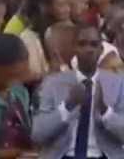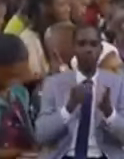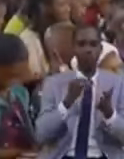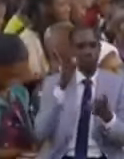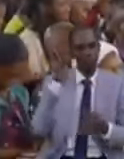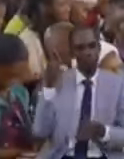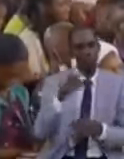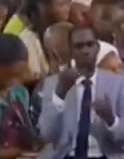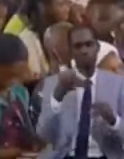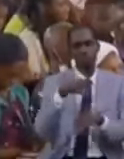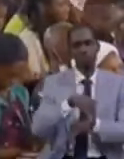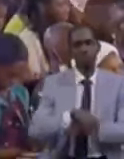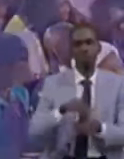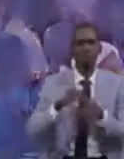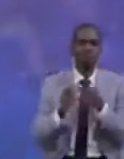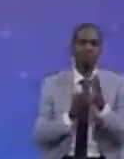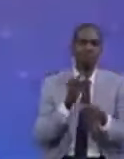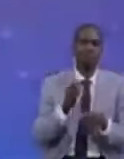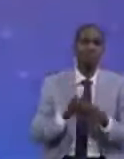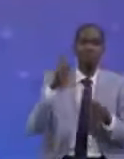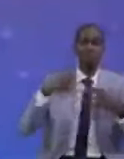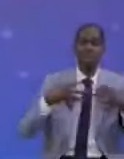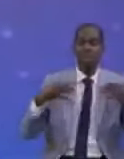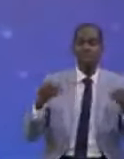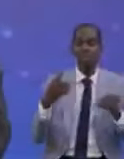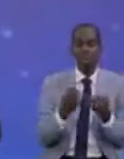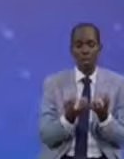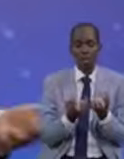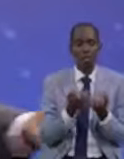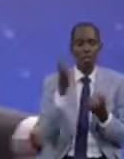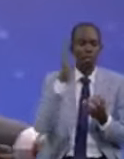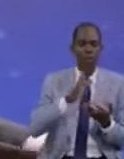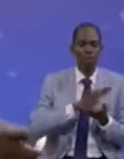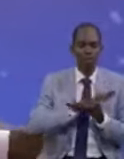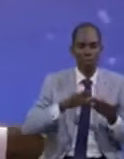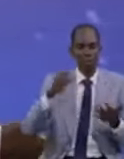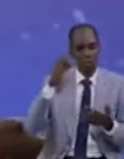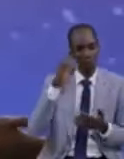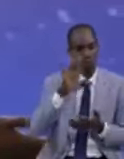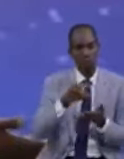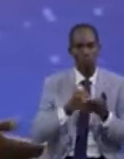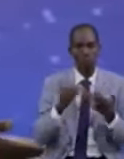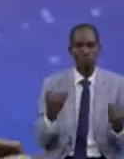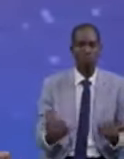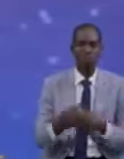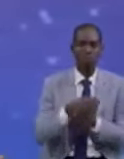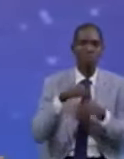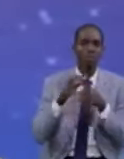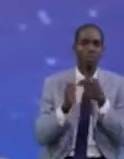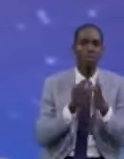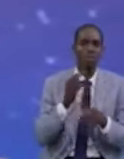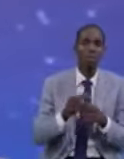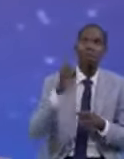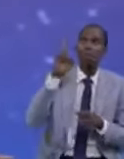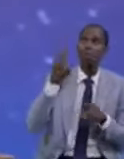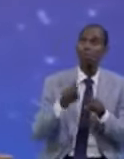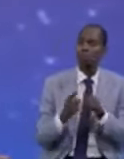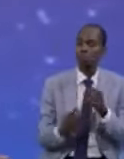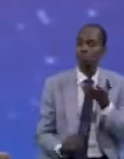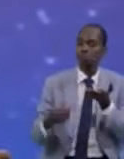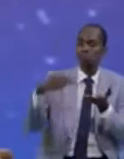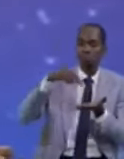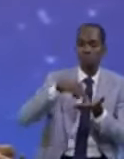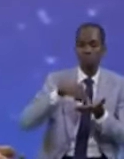les lépreux il le fera pour toi aujourd'hui il a même ressuscité les morts et si une partie de ton cors